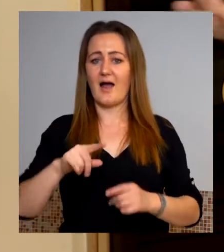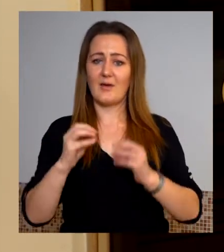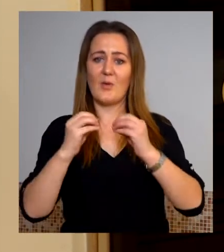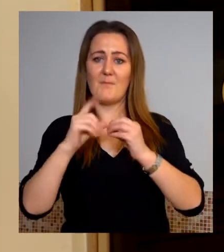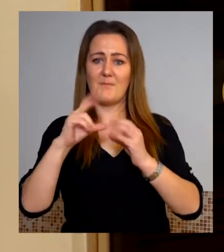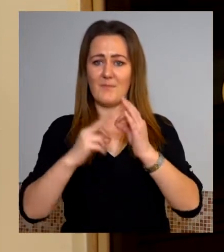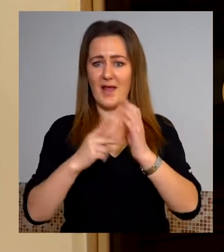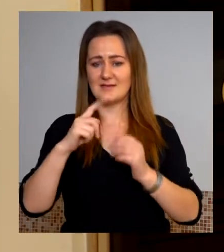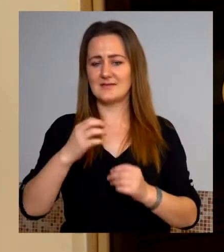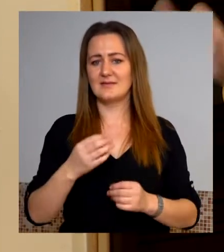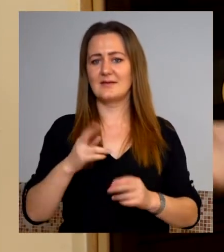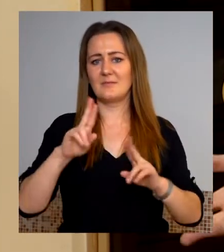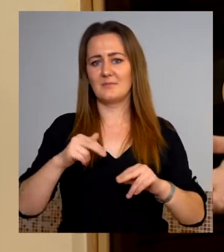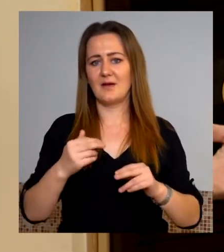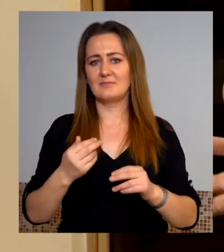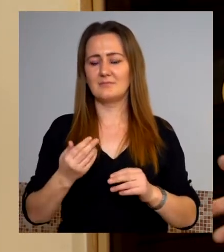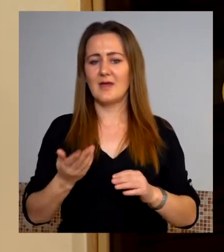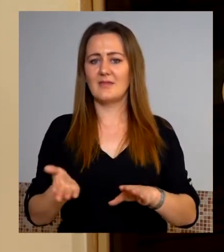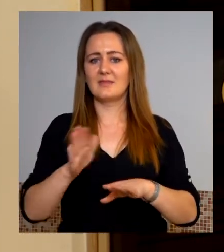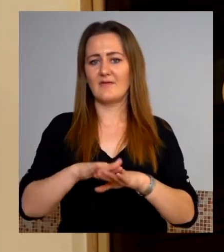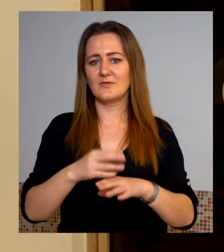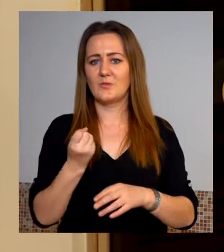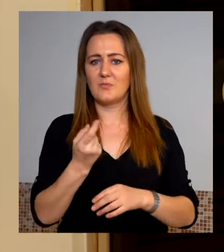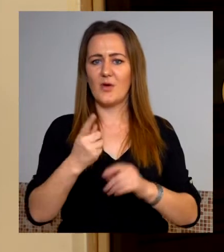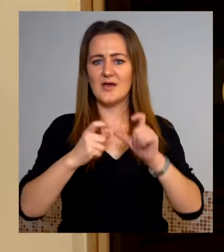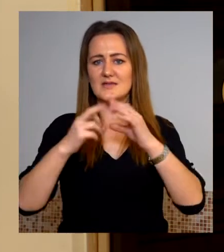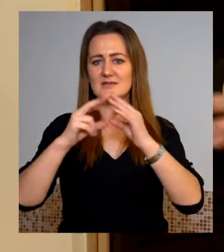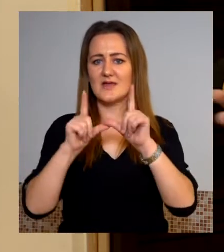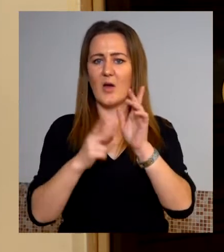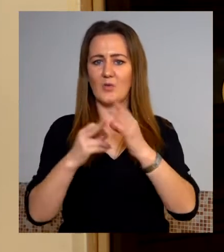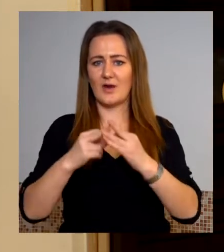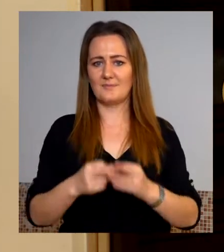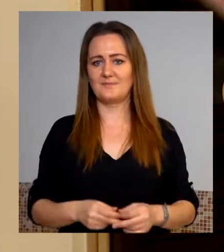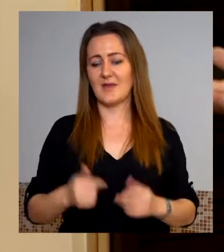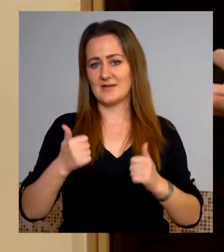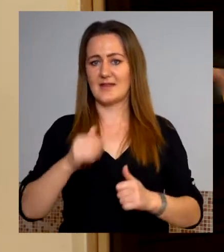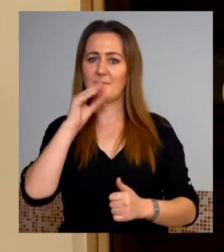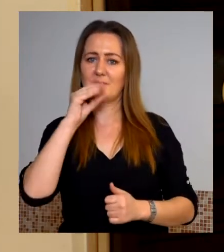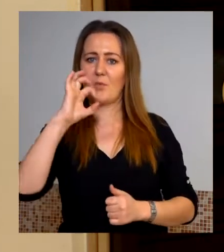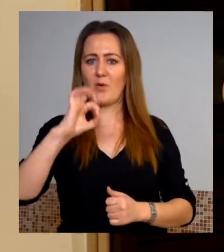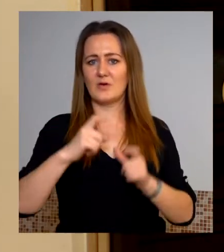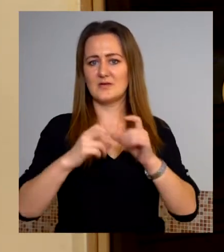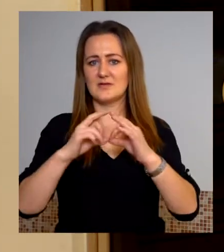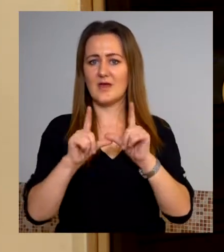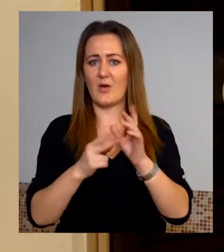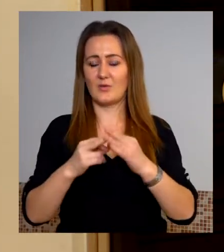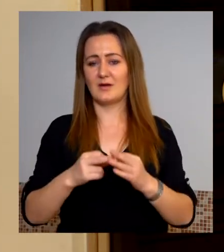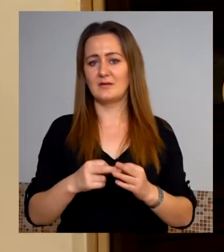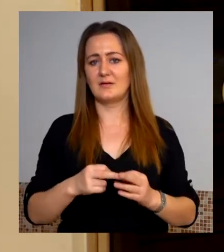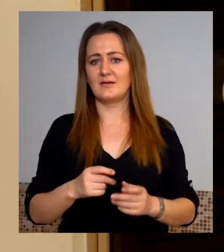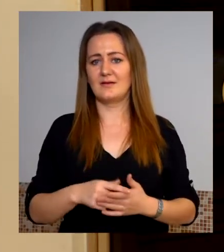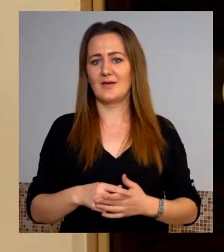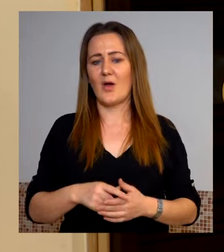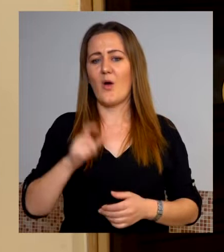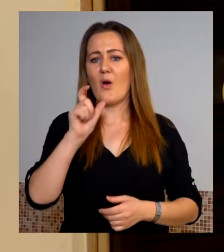najveći broj sauna. I upravo vam to želim sada i predstaviti, znači priča o saunama. A odmah da vam kažem, i osoba